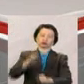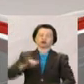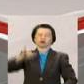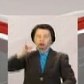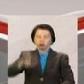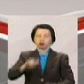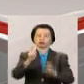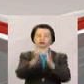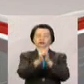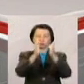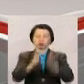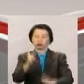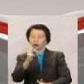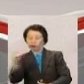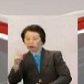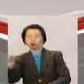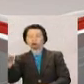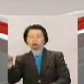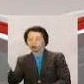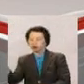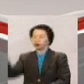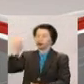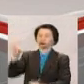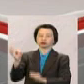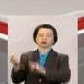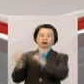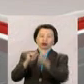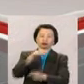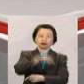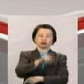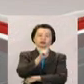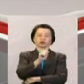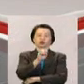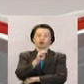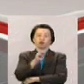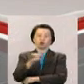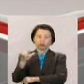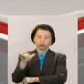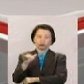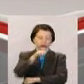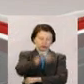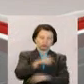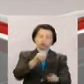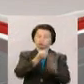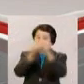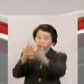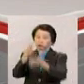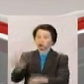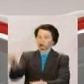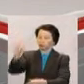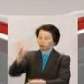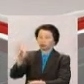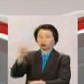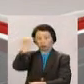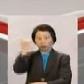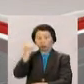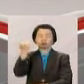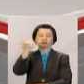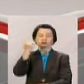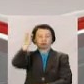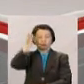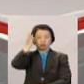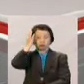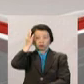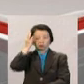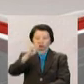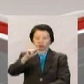Datuk Sulaiman Abdullah dilantik menggantikannya. Dalam satu kenyataan hari ini, Tommy turut mengumumkan pelantikan bekas Hakim Mahkamah Persekutuan Datuk